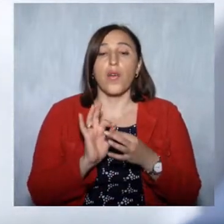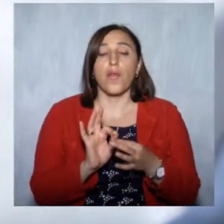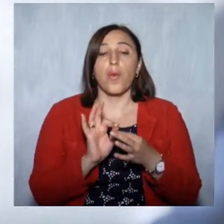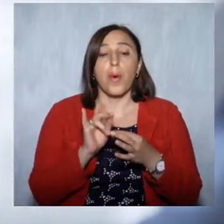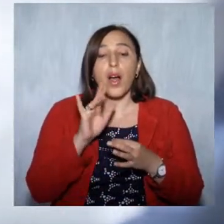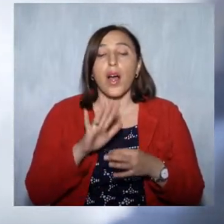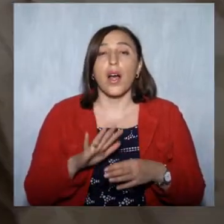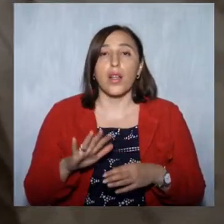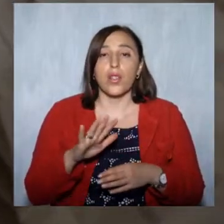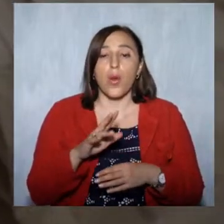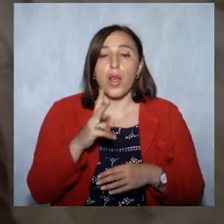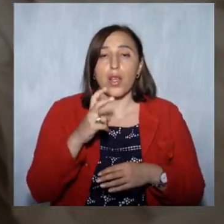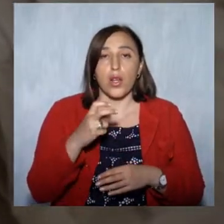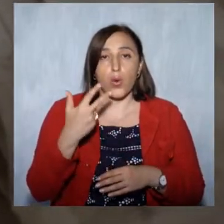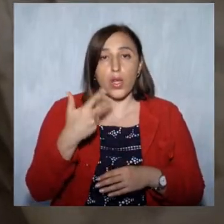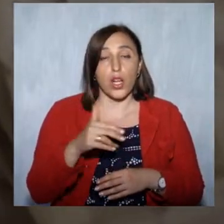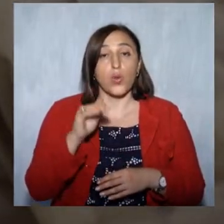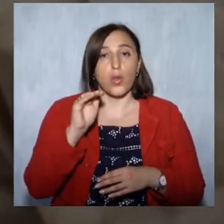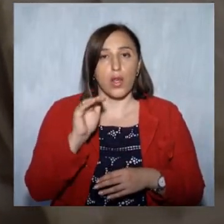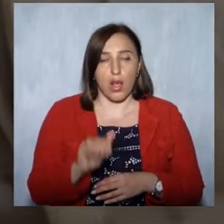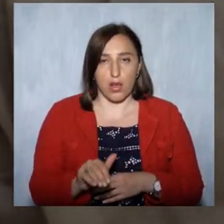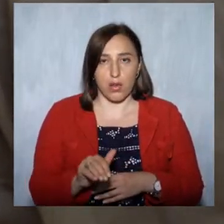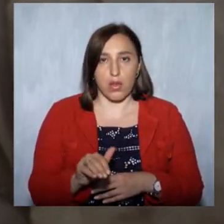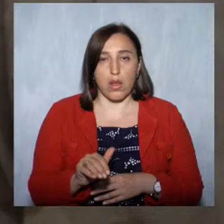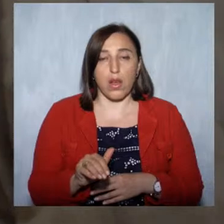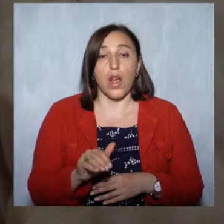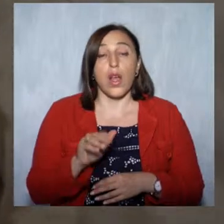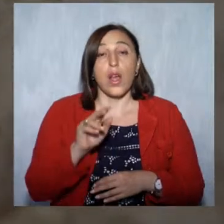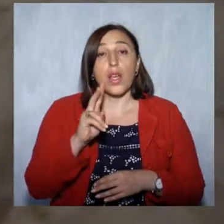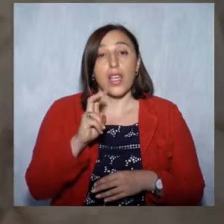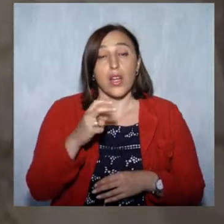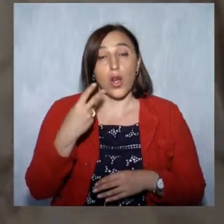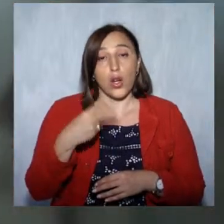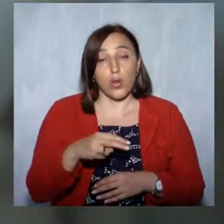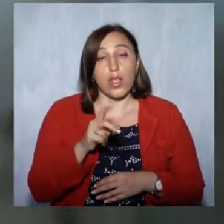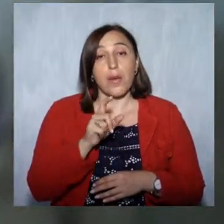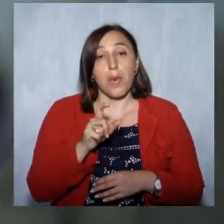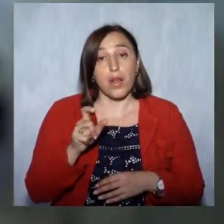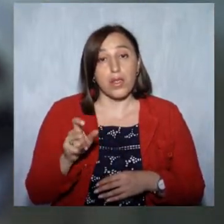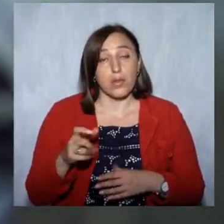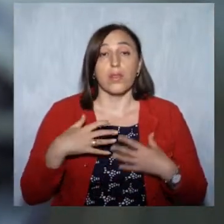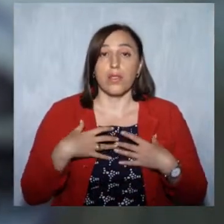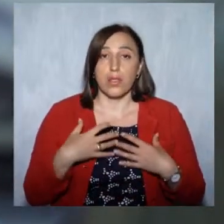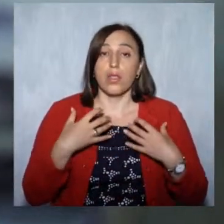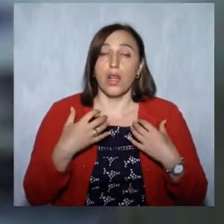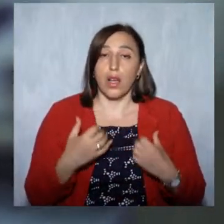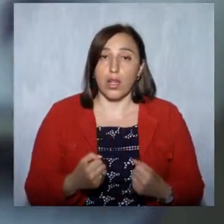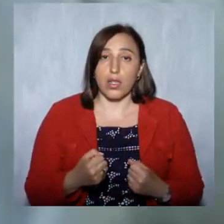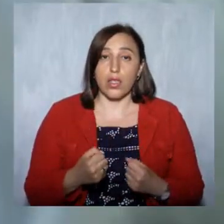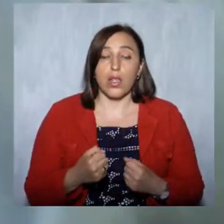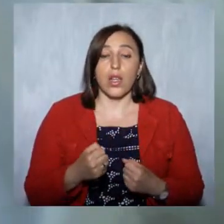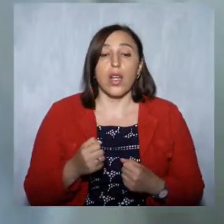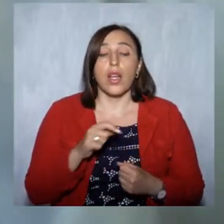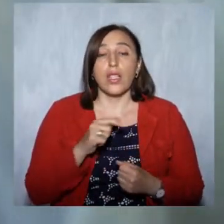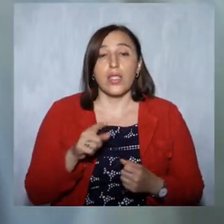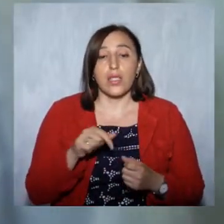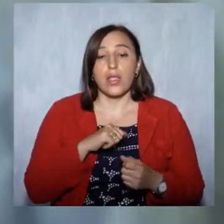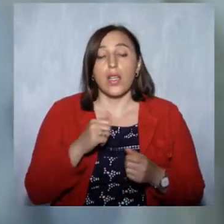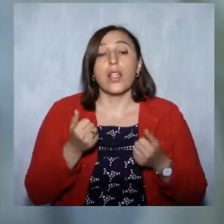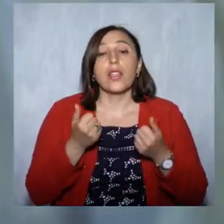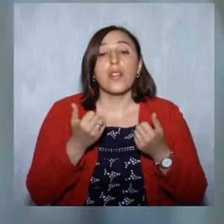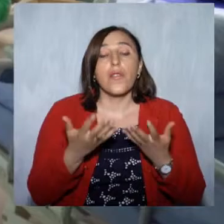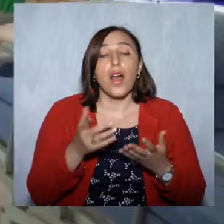թիվը Հայաստանում անցել է 230 000-ը, ավելի քան 220 000 մարդ առողջացել է։ Պաշտոնական տվյալներով